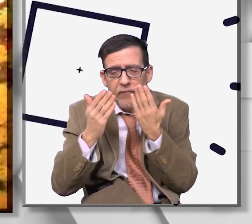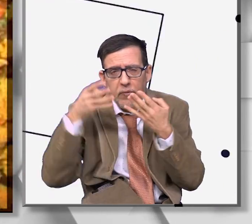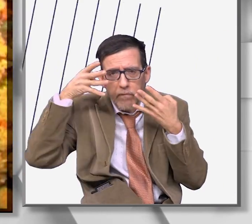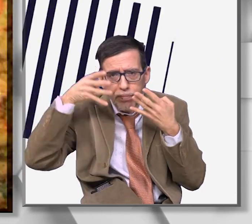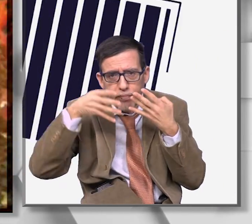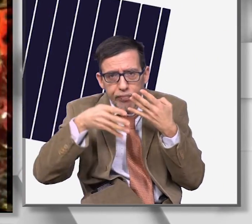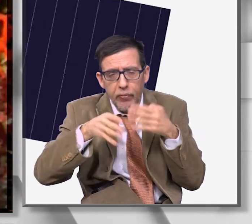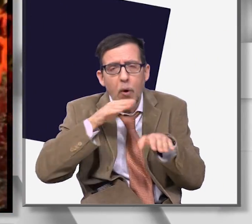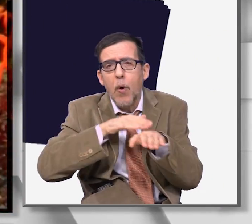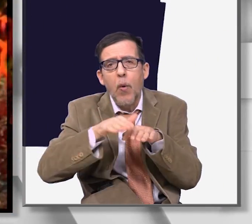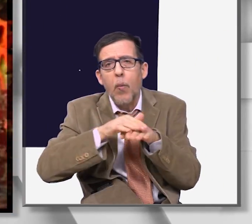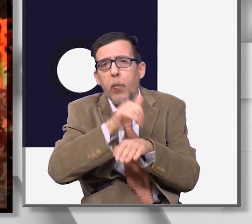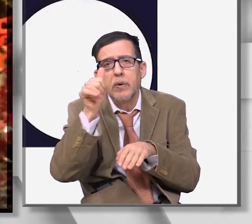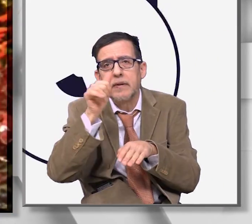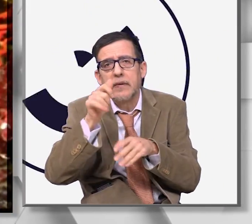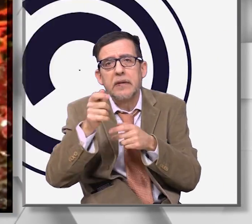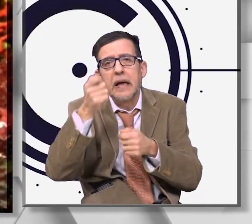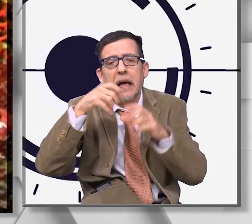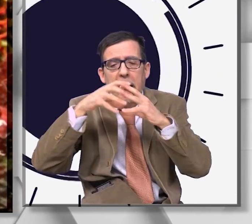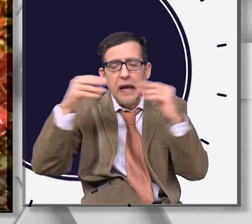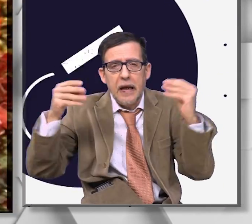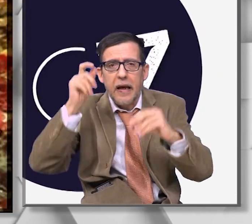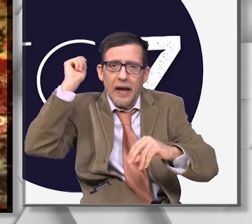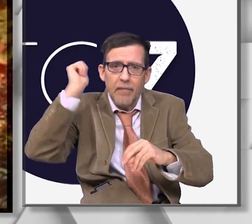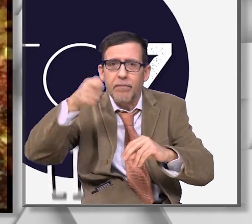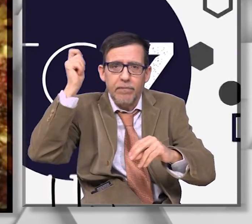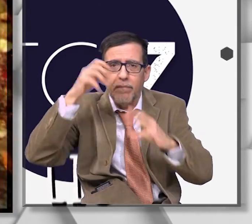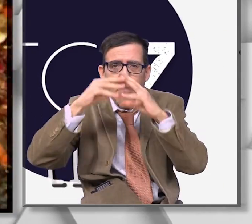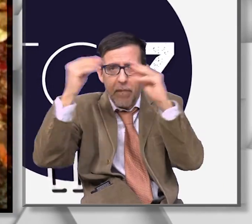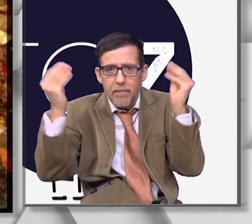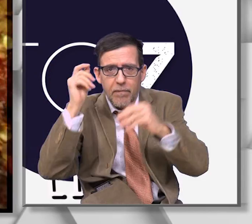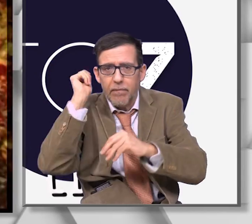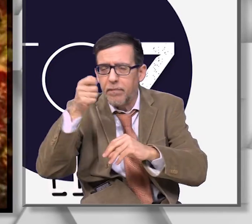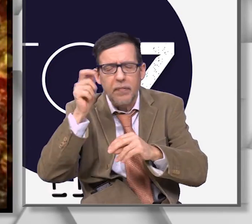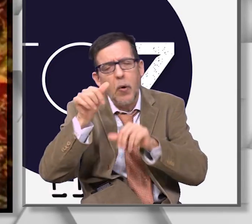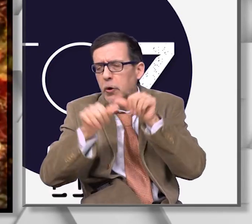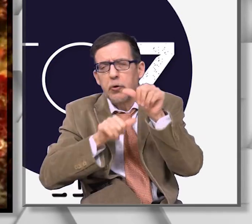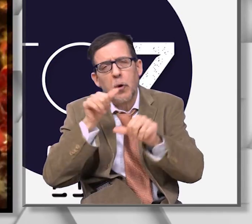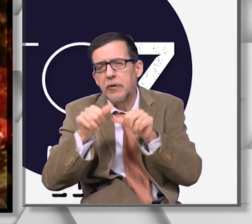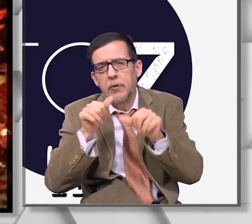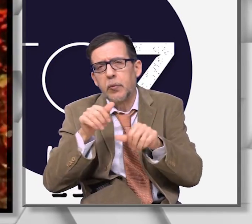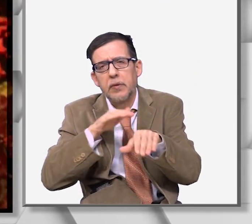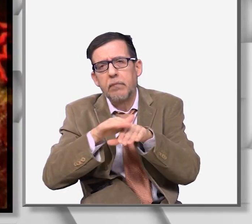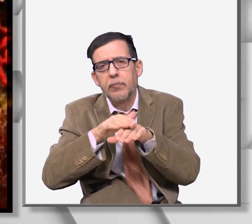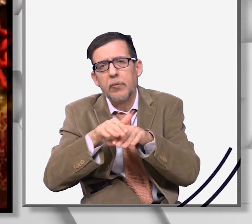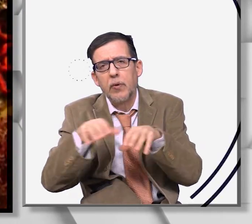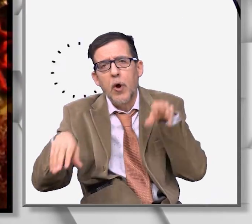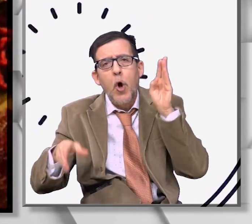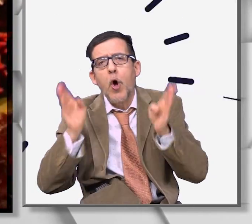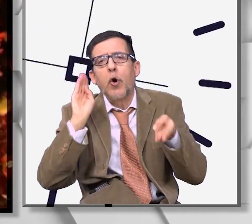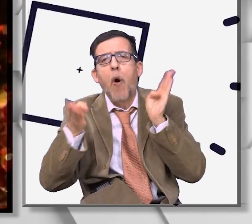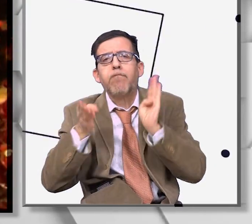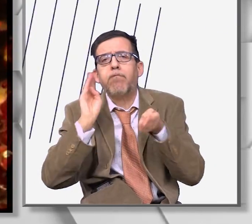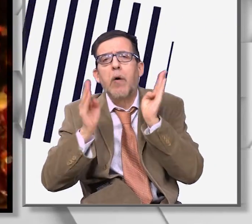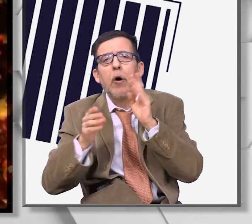subacquea utilizzando esclusivamente la picozza metodo tradizionale che non è stato nemmeno sostituito dai più evoluti robot sottomarini